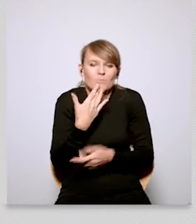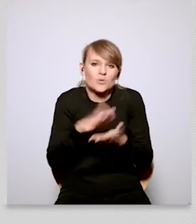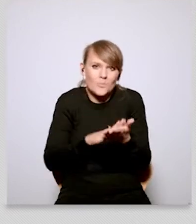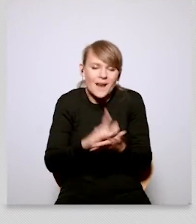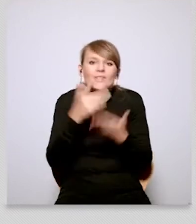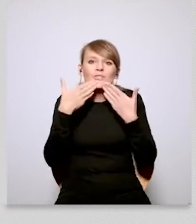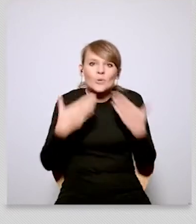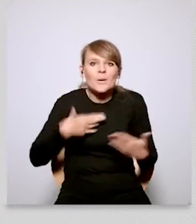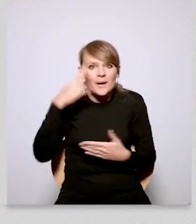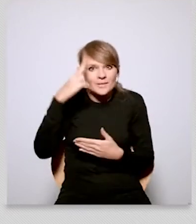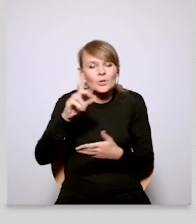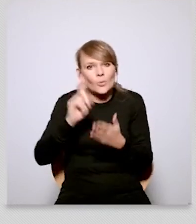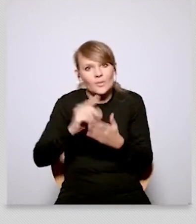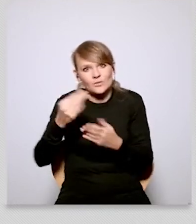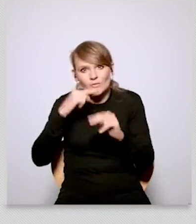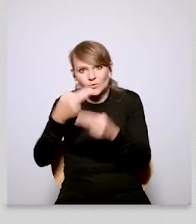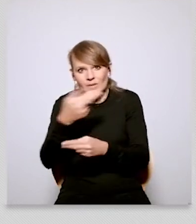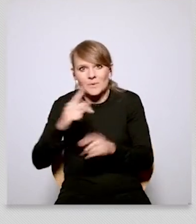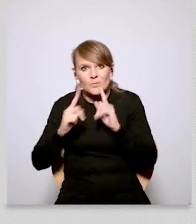ale dziękuję i mam nadzieję, że wrócimy do tej rozmowy.